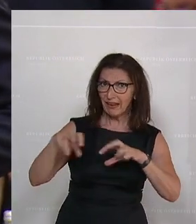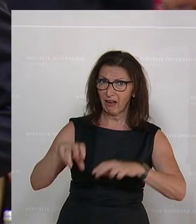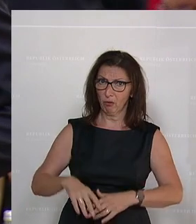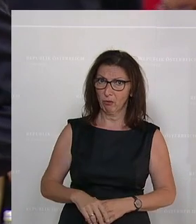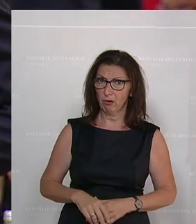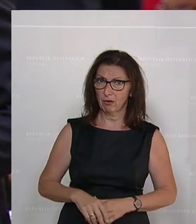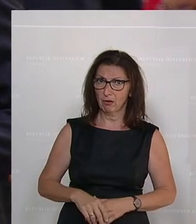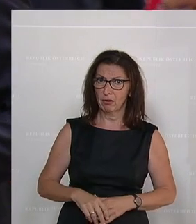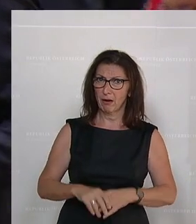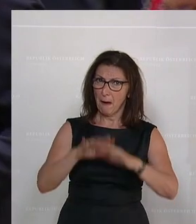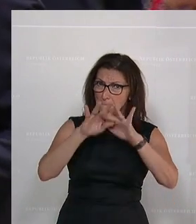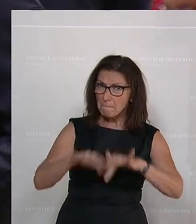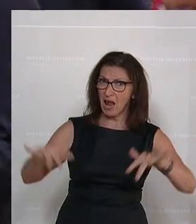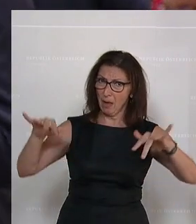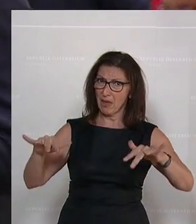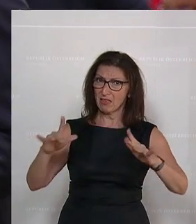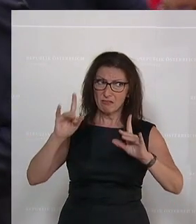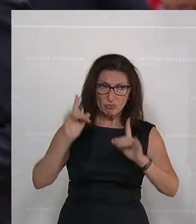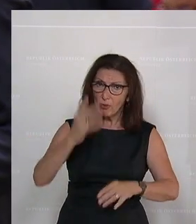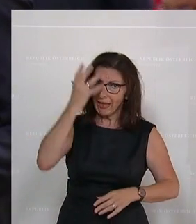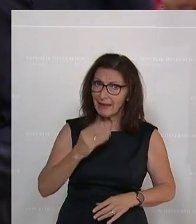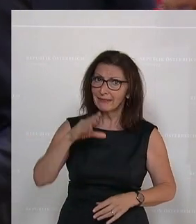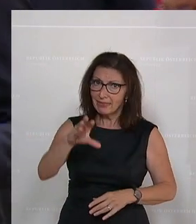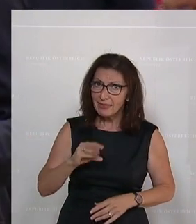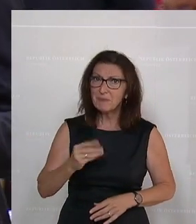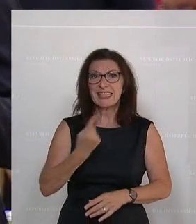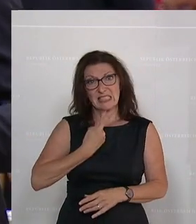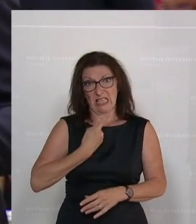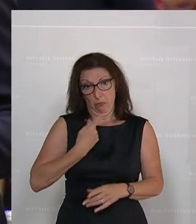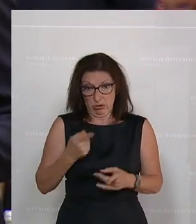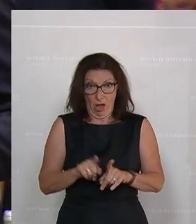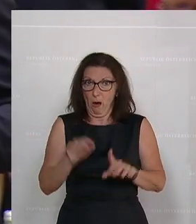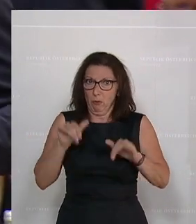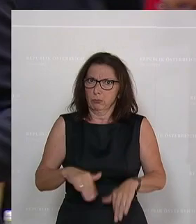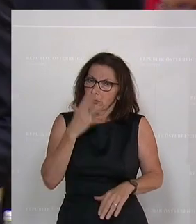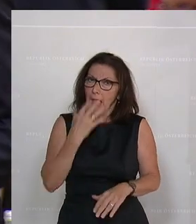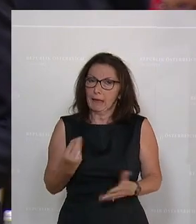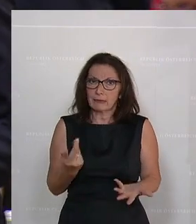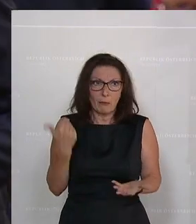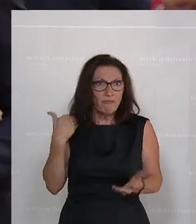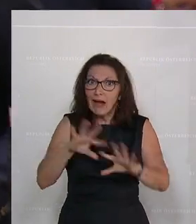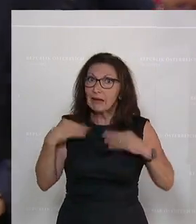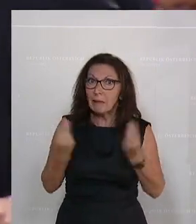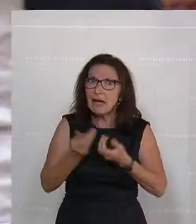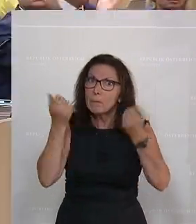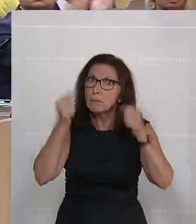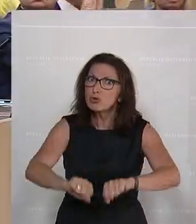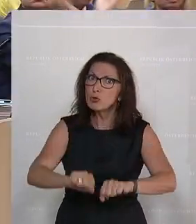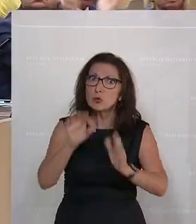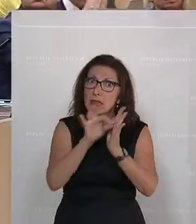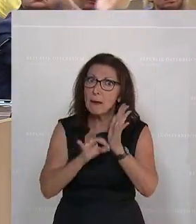parlament ernst zu nehmend verhält dass wir uns selbst auch ernst nehmen und ich dinge die mir gemeinsam beschließen nachher hier wieder infrage stellen